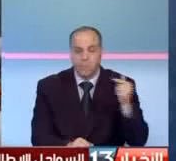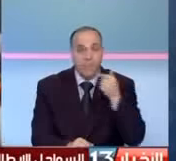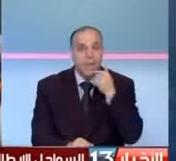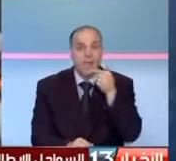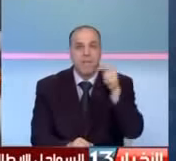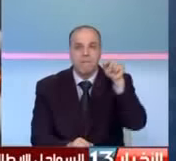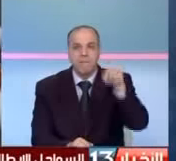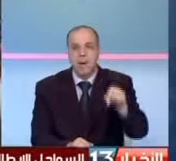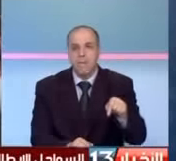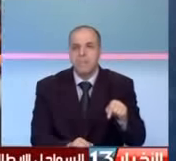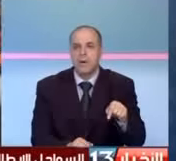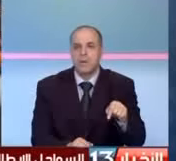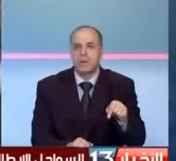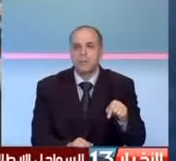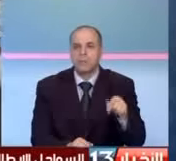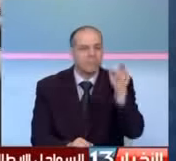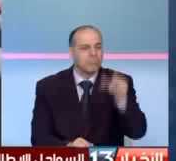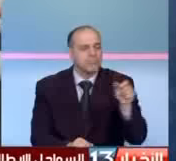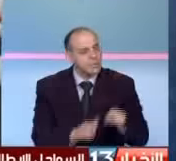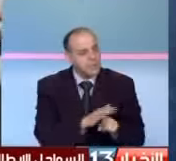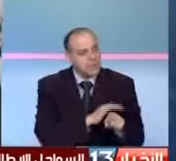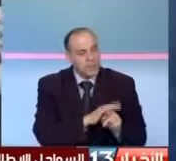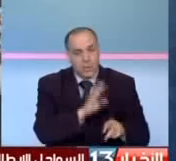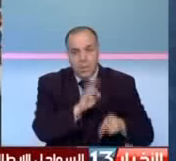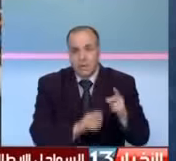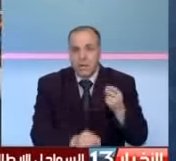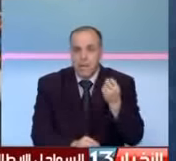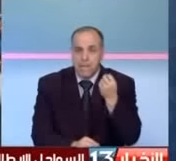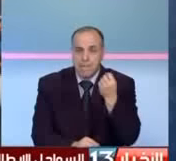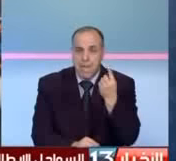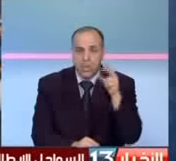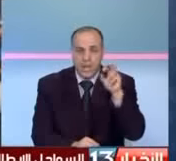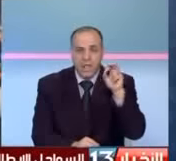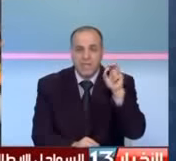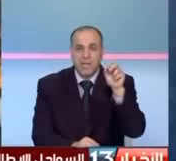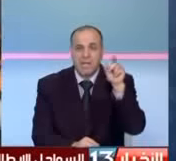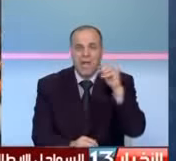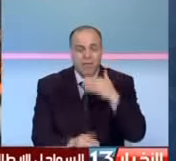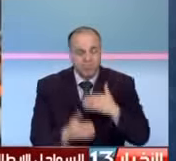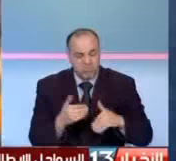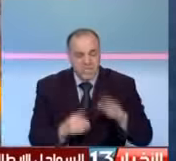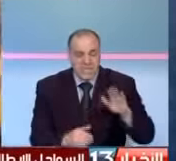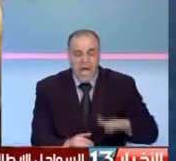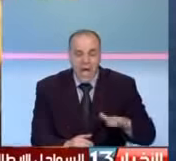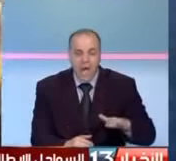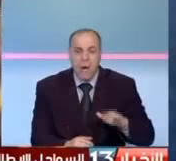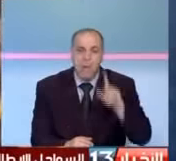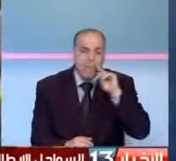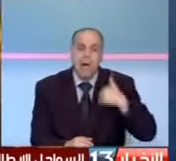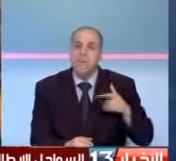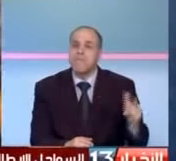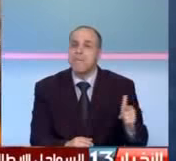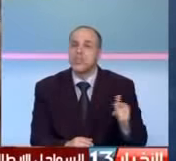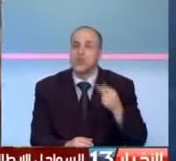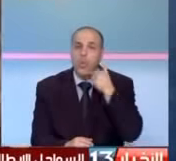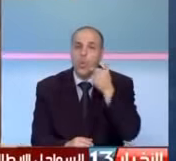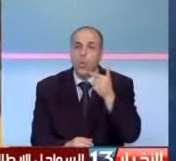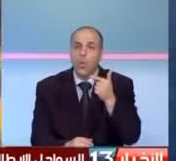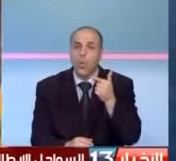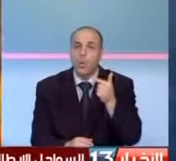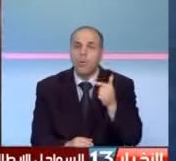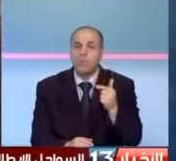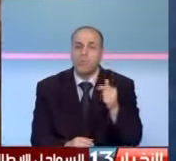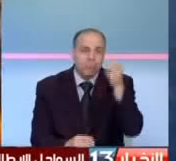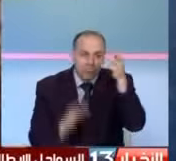أنه يوجد من بين هؤلاء المهاجرين أكثر من 130 قاصرا دون ذويهم، وتأتي عملية ضبط